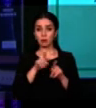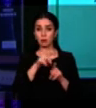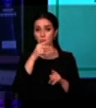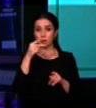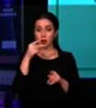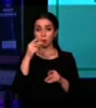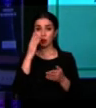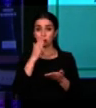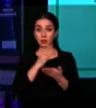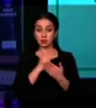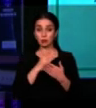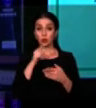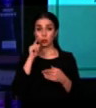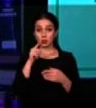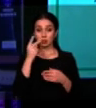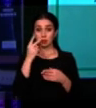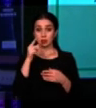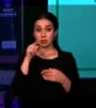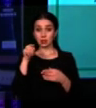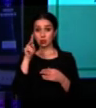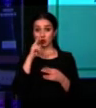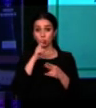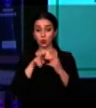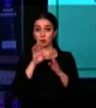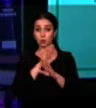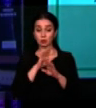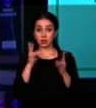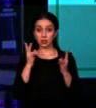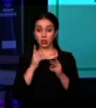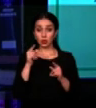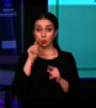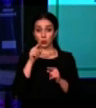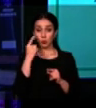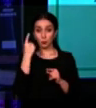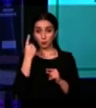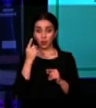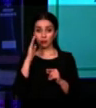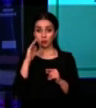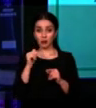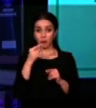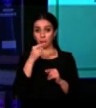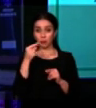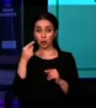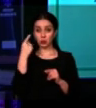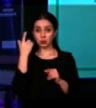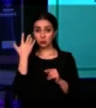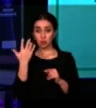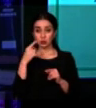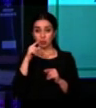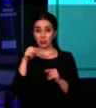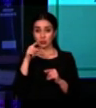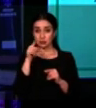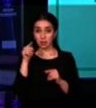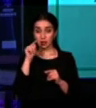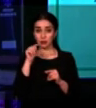Barobar belgisi bor. Demak, bizda 2 ta ildiz yo'qolib qolmasligi kerak. Bu 1 va minus 5